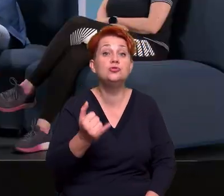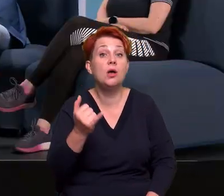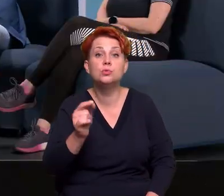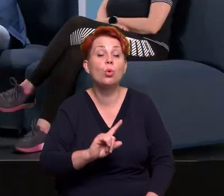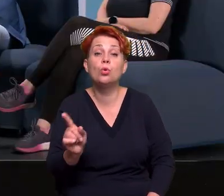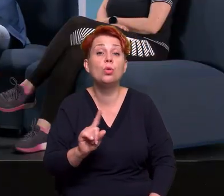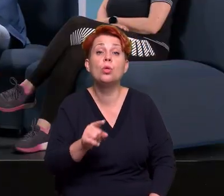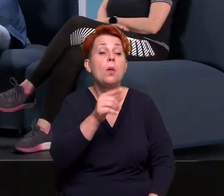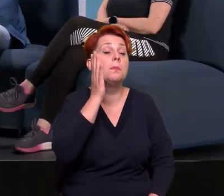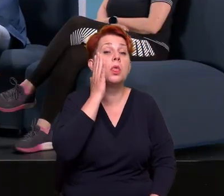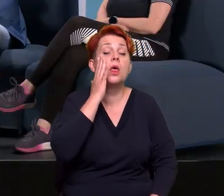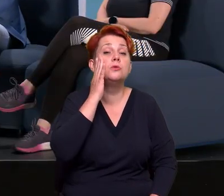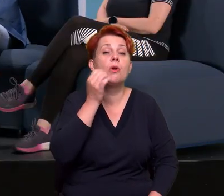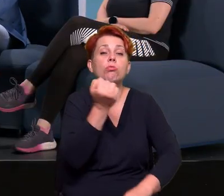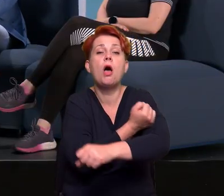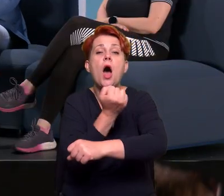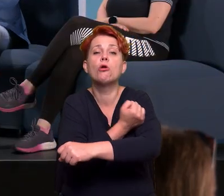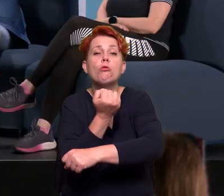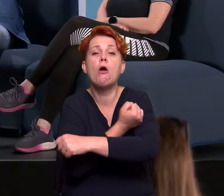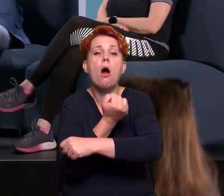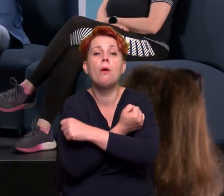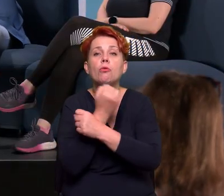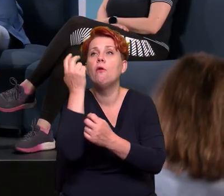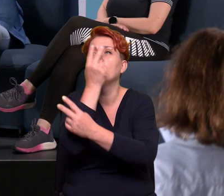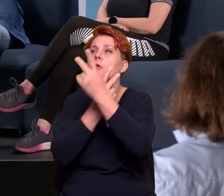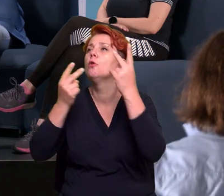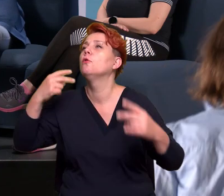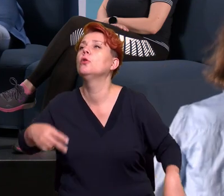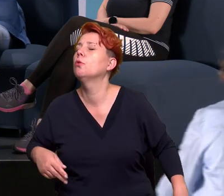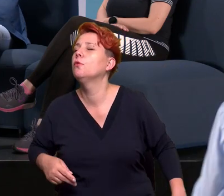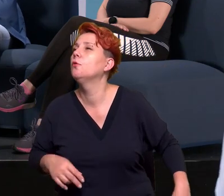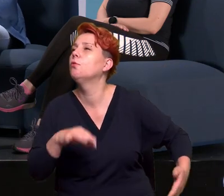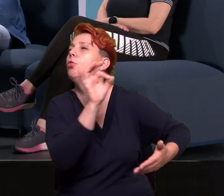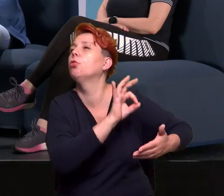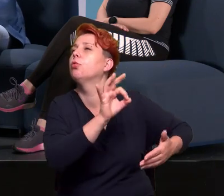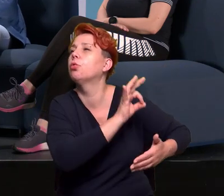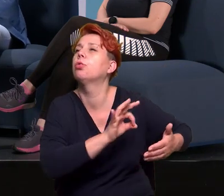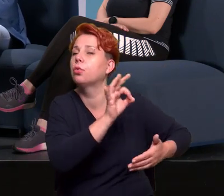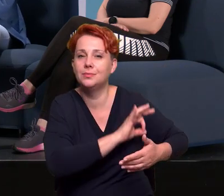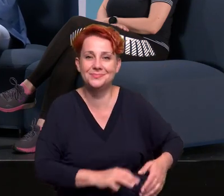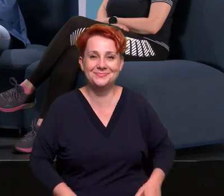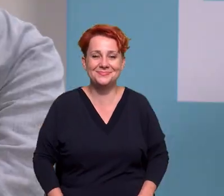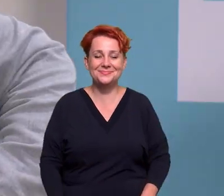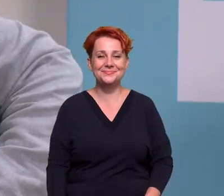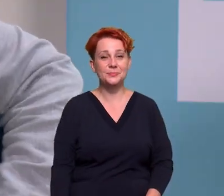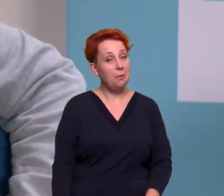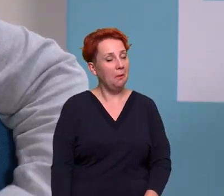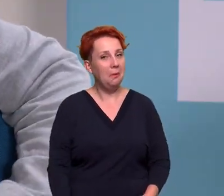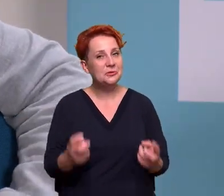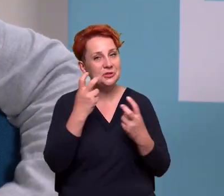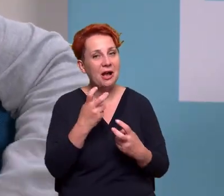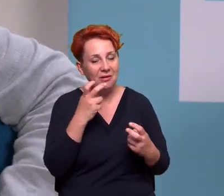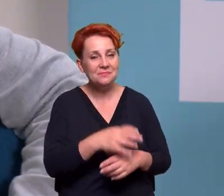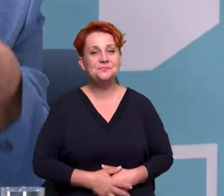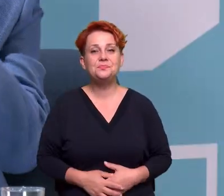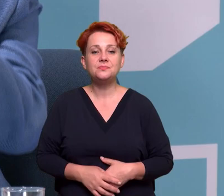powiedziały. Tam mieszkał taki narkoman, on miał zwidy i malował na ścianach. Niesamowite. Tak, więc to jest